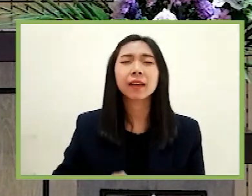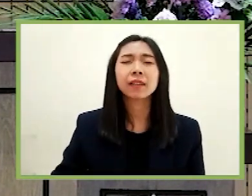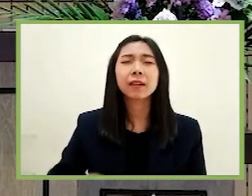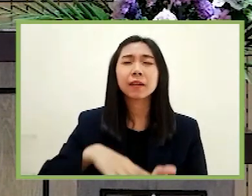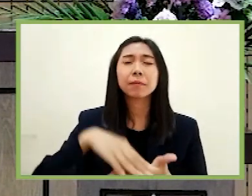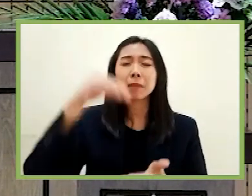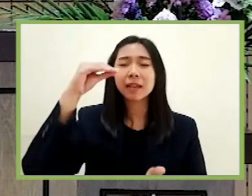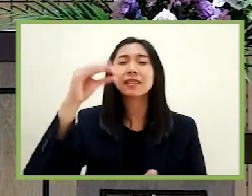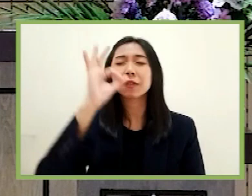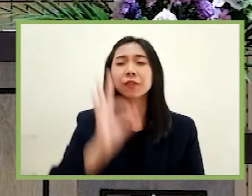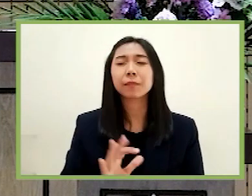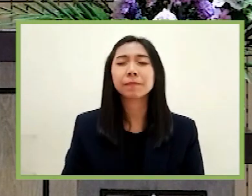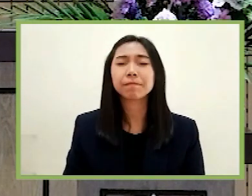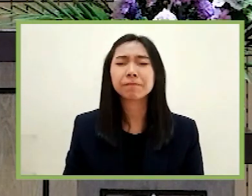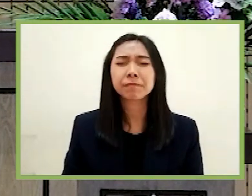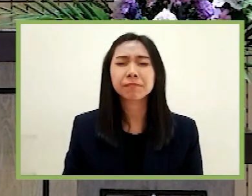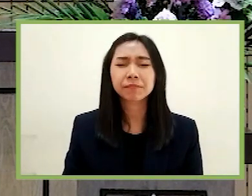hari ini